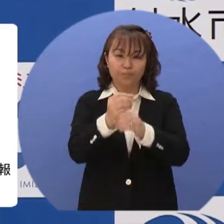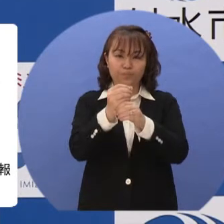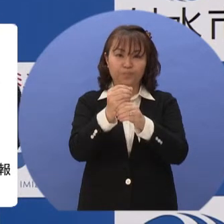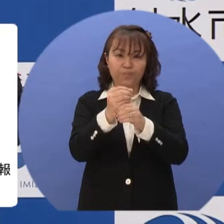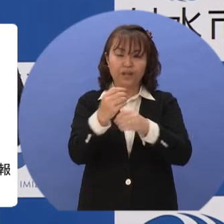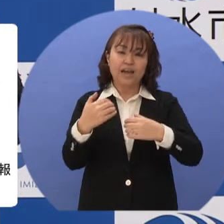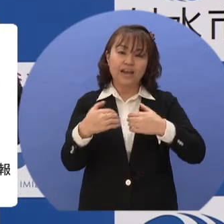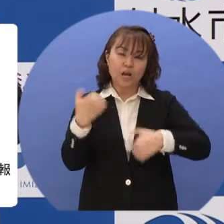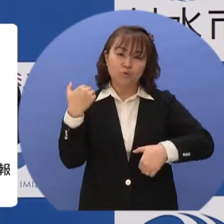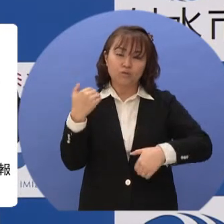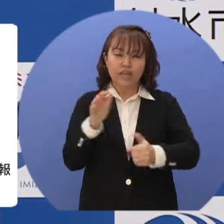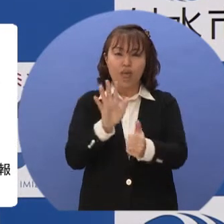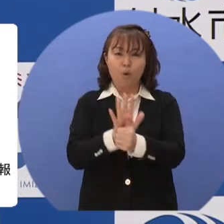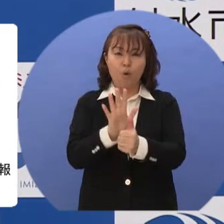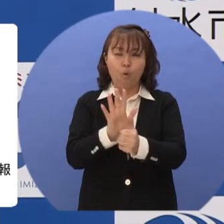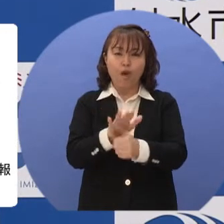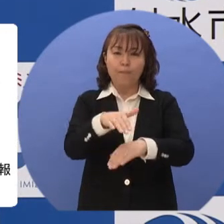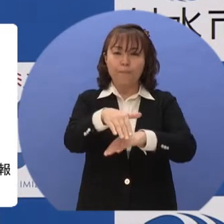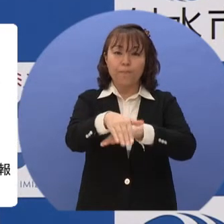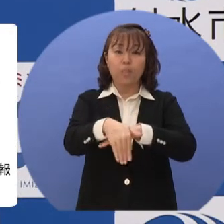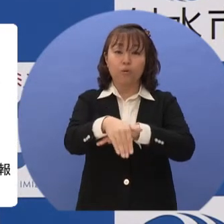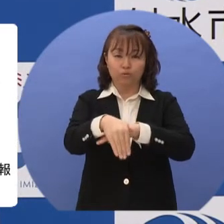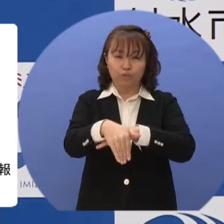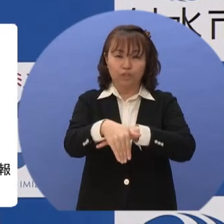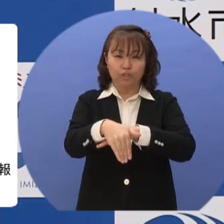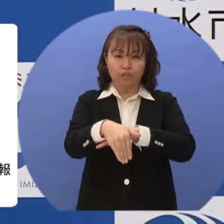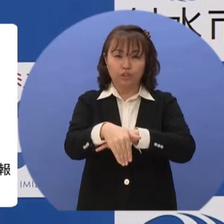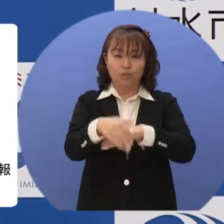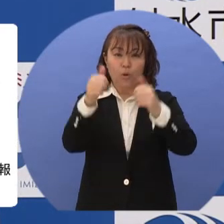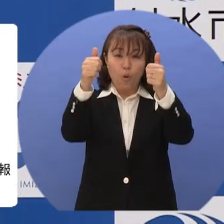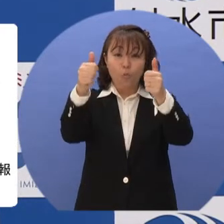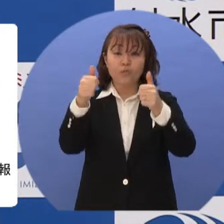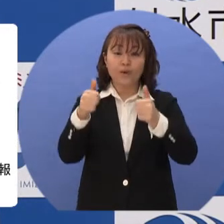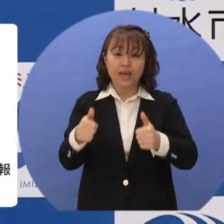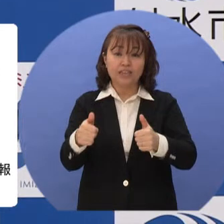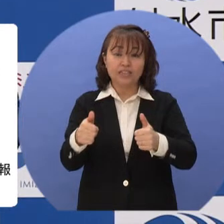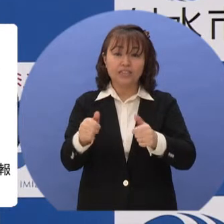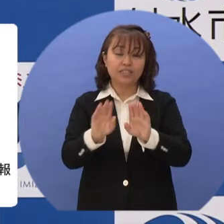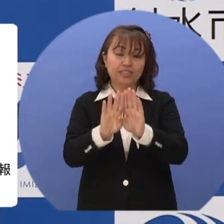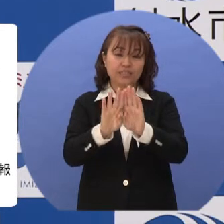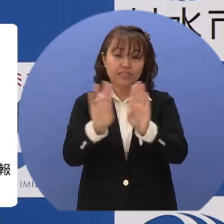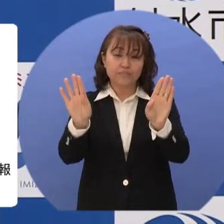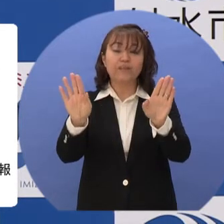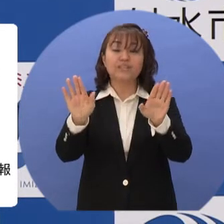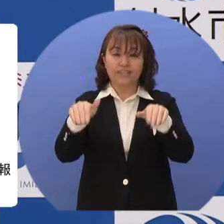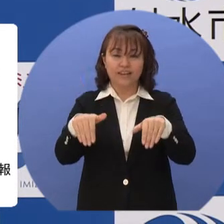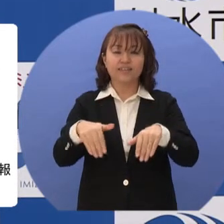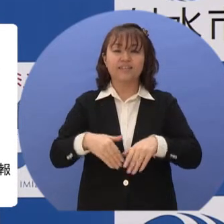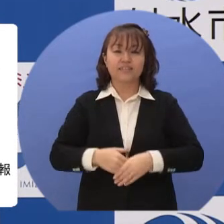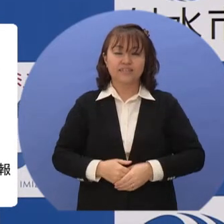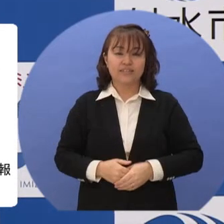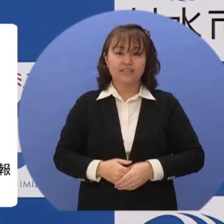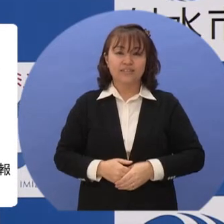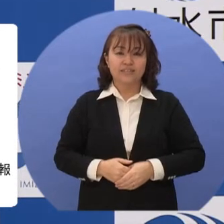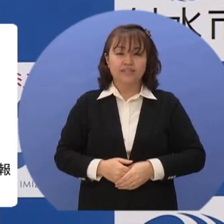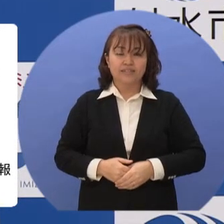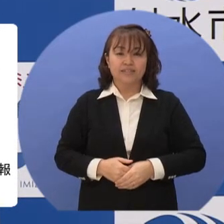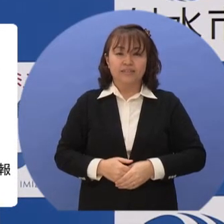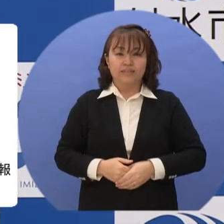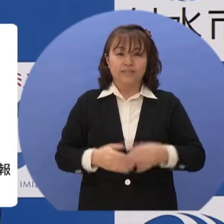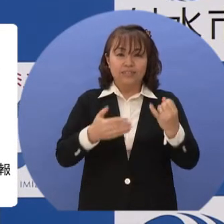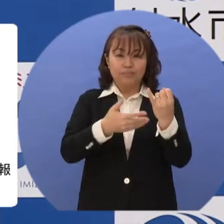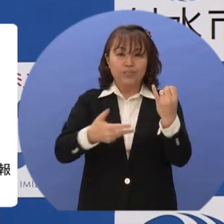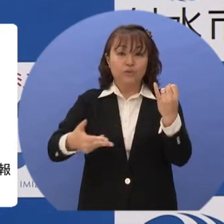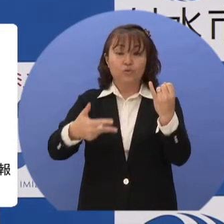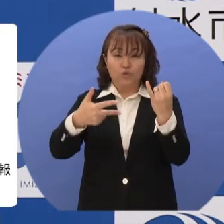窓口というものを市のホームページ上に作成をいたしましたあのご案内通り水市内にはです